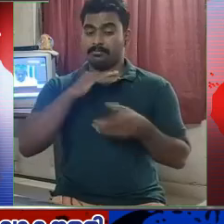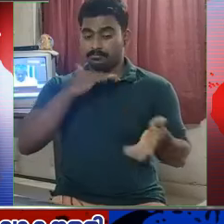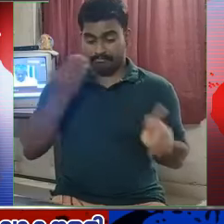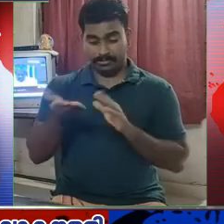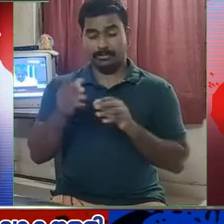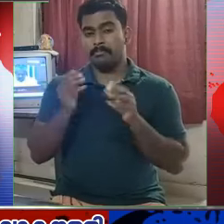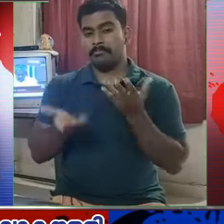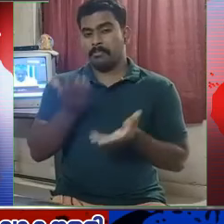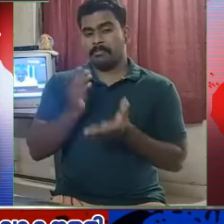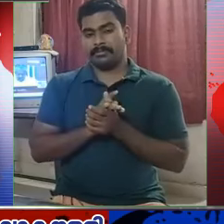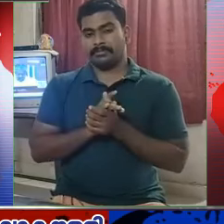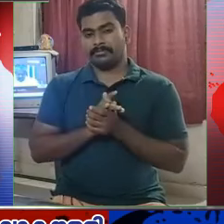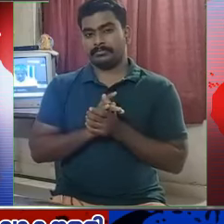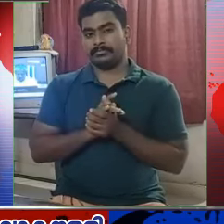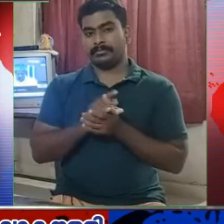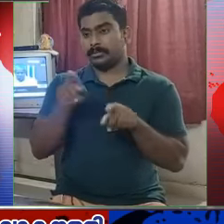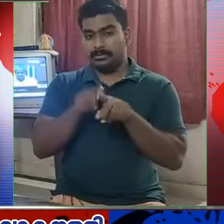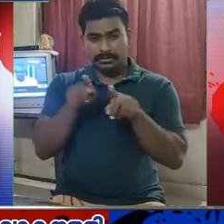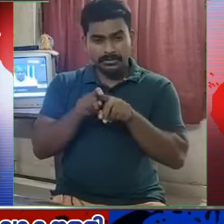16,000 ന്യൂയോർക്കുകാർ